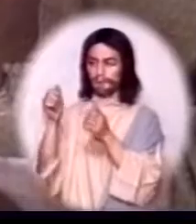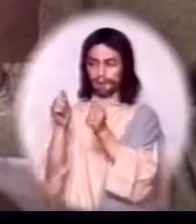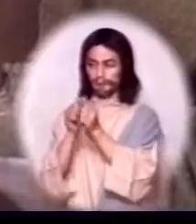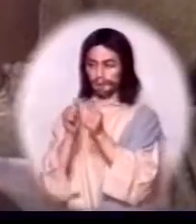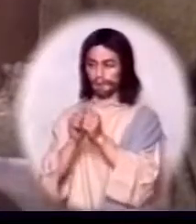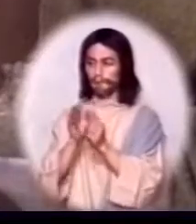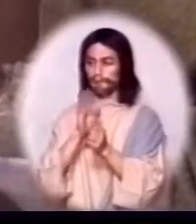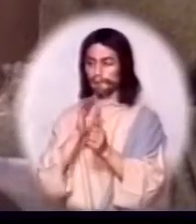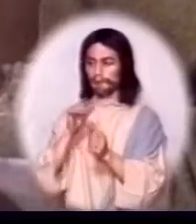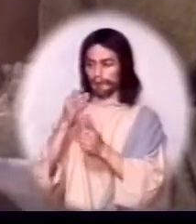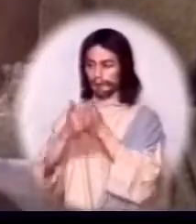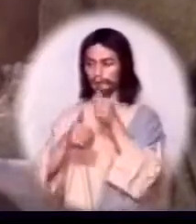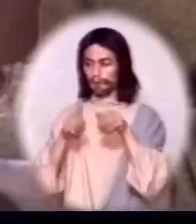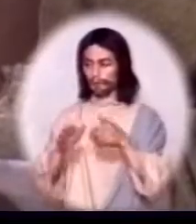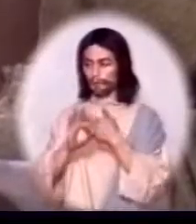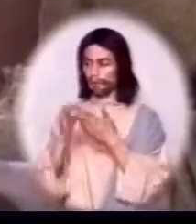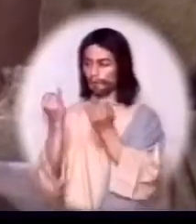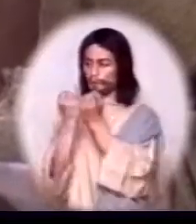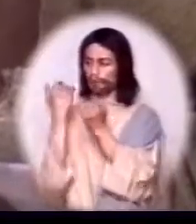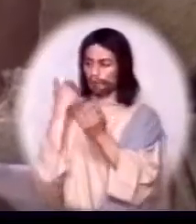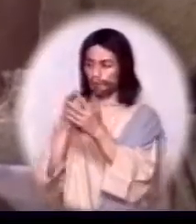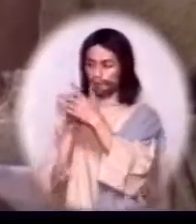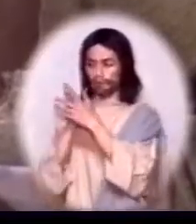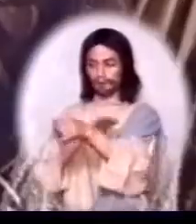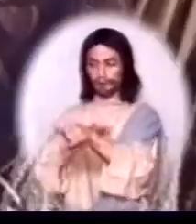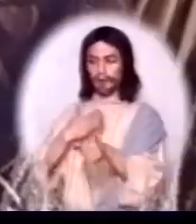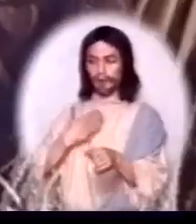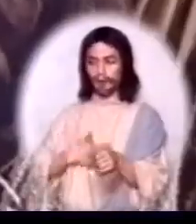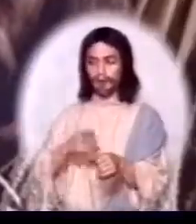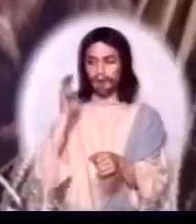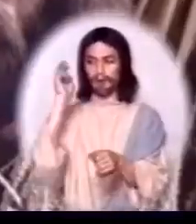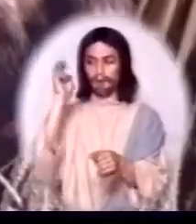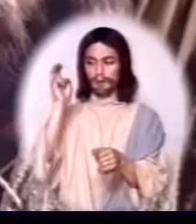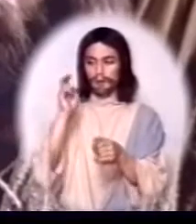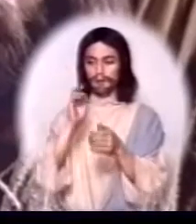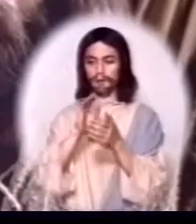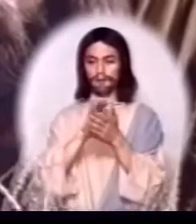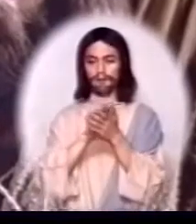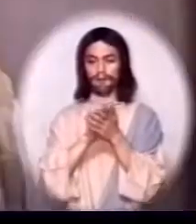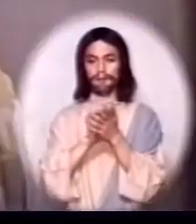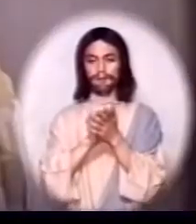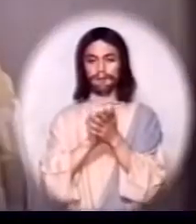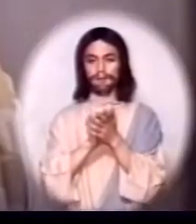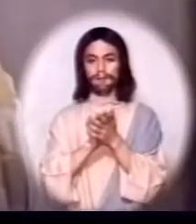만일 이 사람이 정말 선지자라면 이 여자가 누군지 잘 알 텐데 말이야.